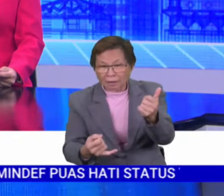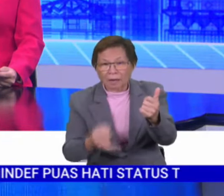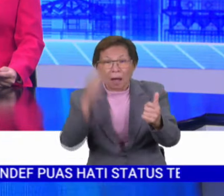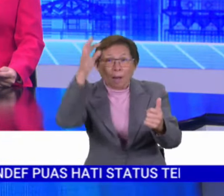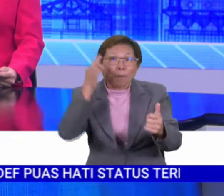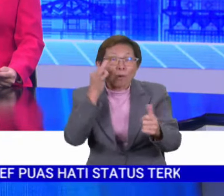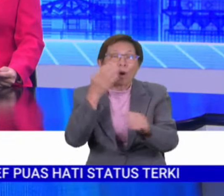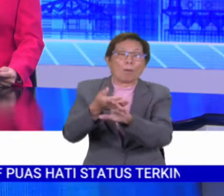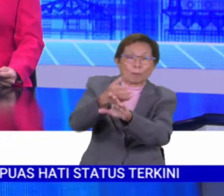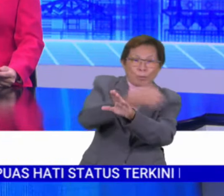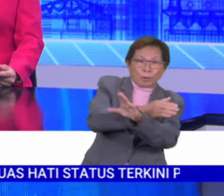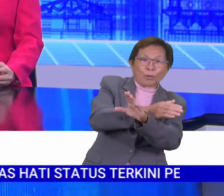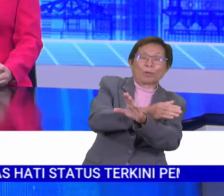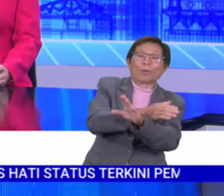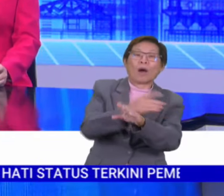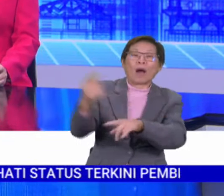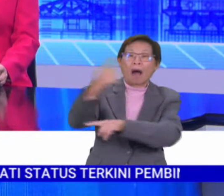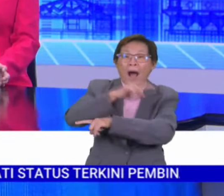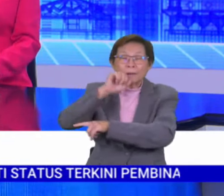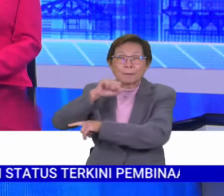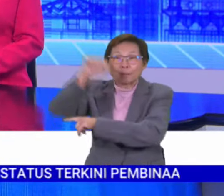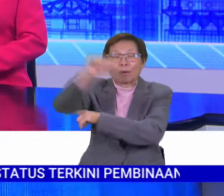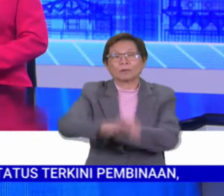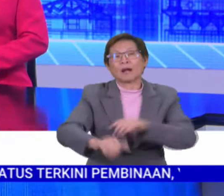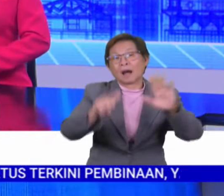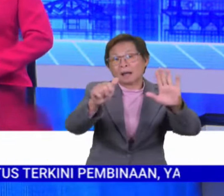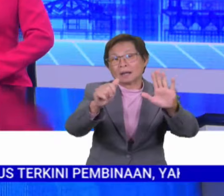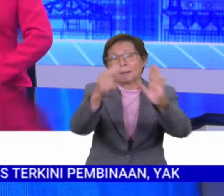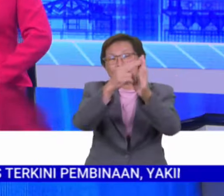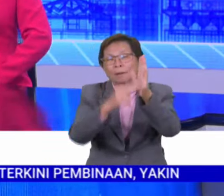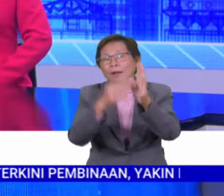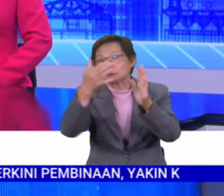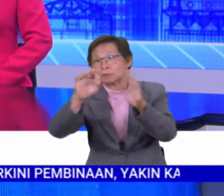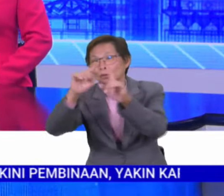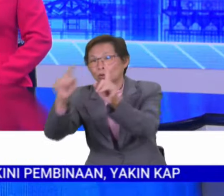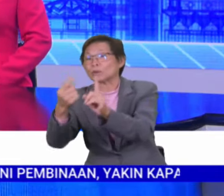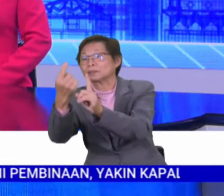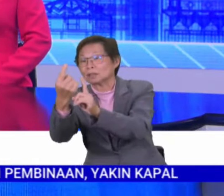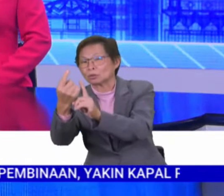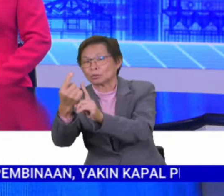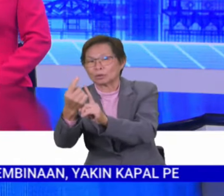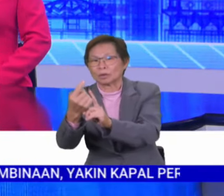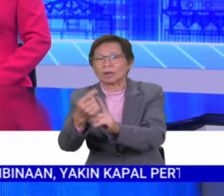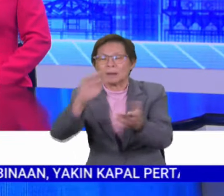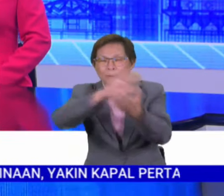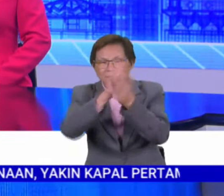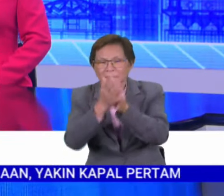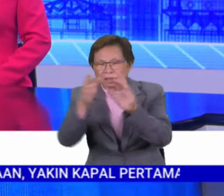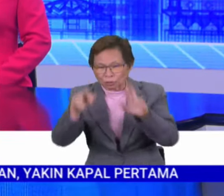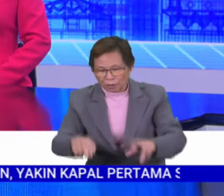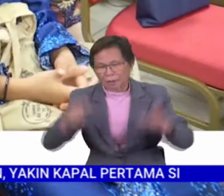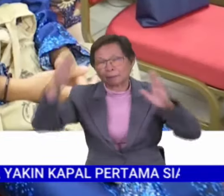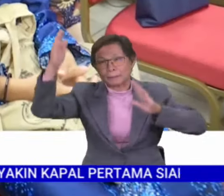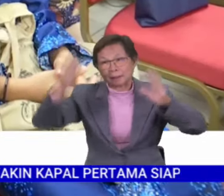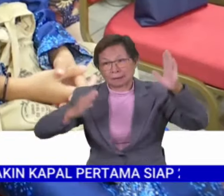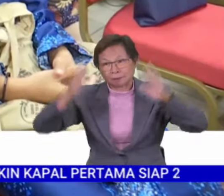persekutuan sebelum Hari Merdeka dan 6 orang lagi di bawah perkara 19-1, naturalisasi.